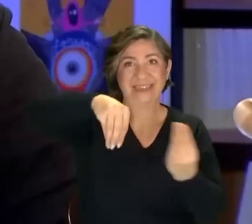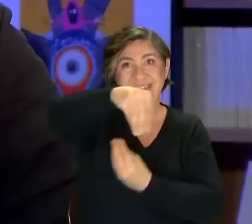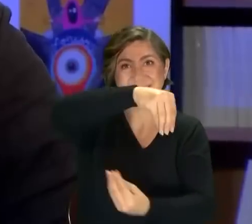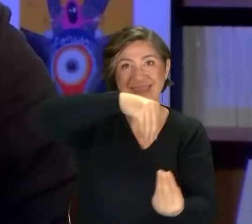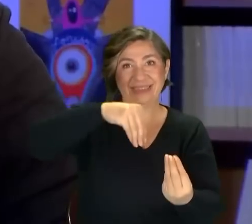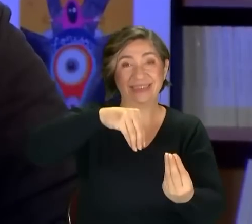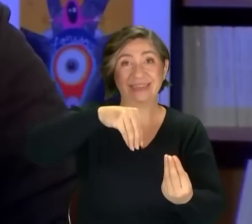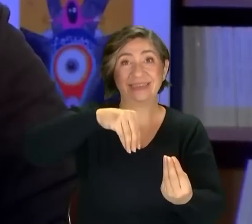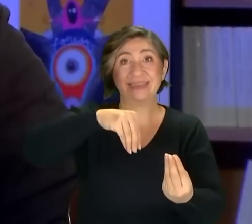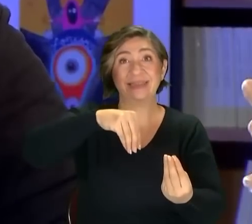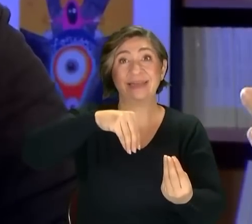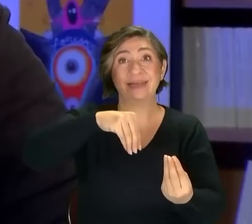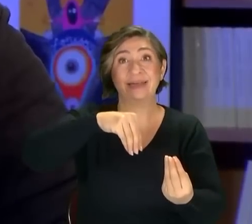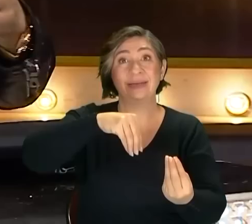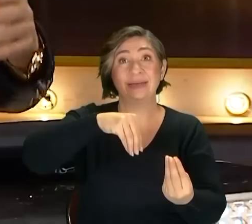takası